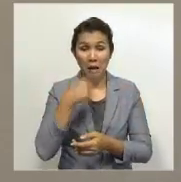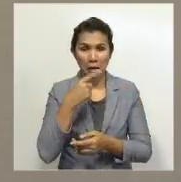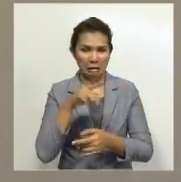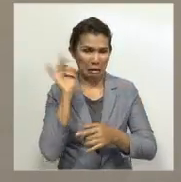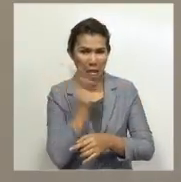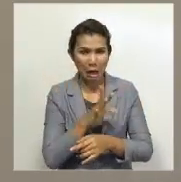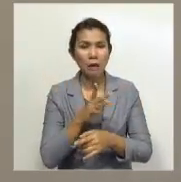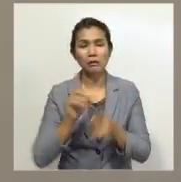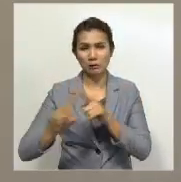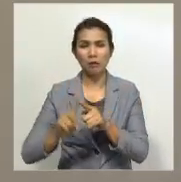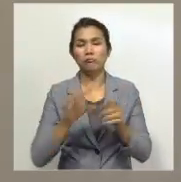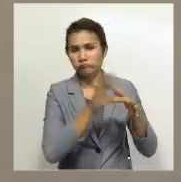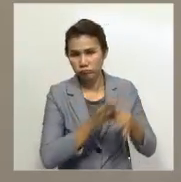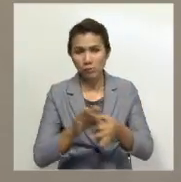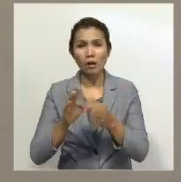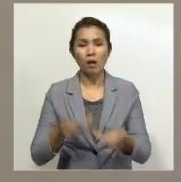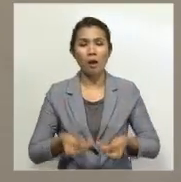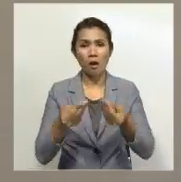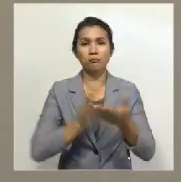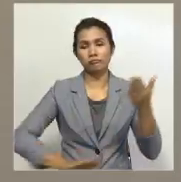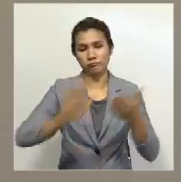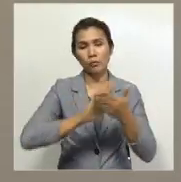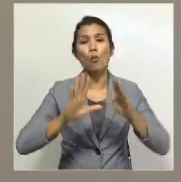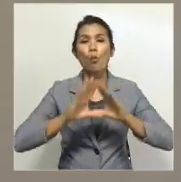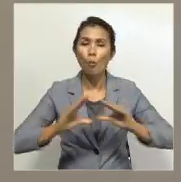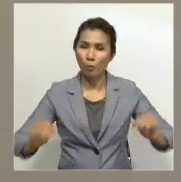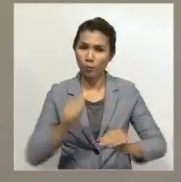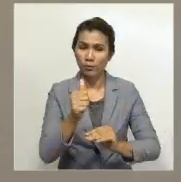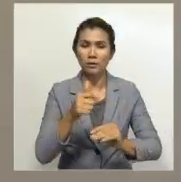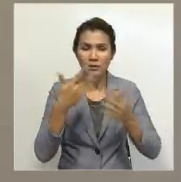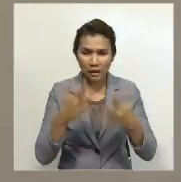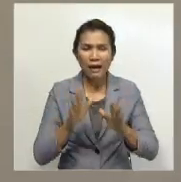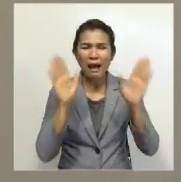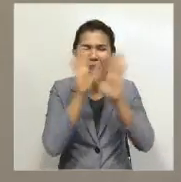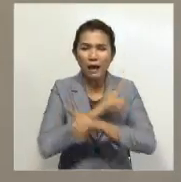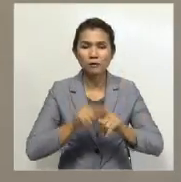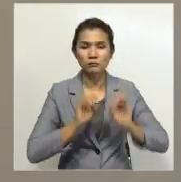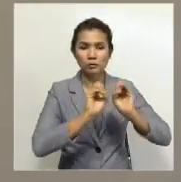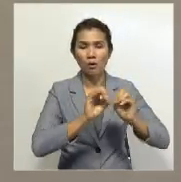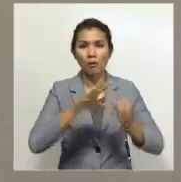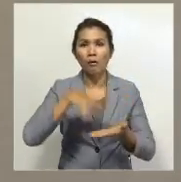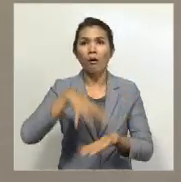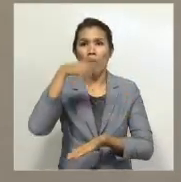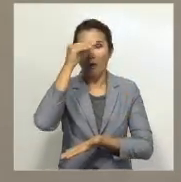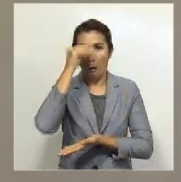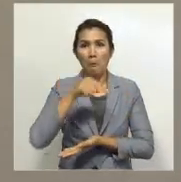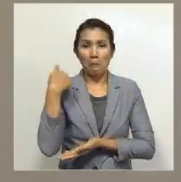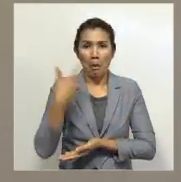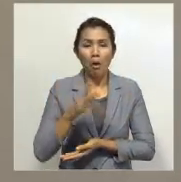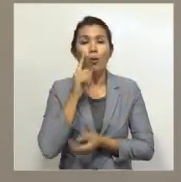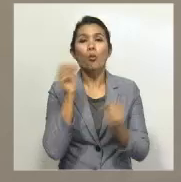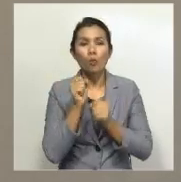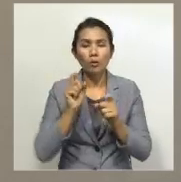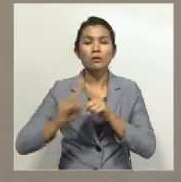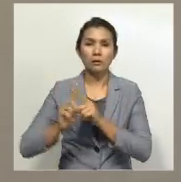จุบันนะครับทั้งนี้ก็เพื่อให้บ้านเมืองเราสงบสุขนะครับแล้วก็เป็นบทเรียนสอนใจด้วยอันนี้ก็เป็นเรื่องความจำเป็นของเราเองแล้วก็ความต้องการ